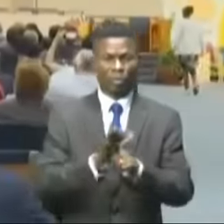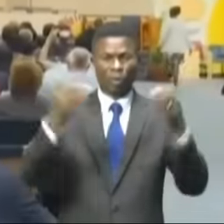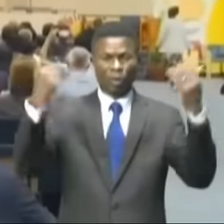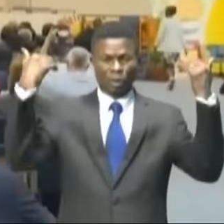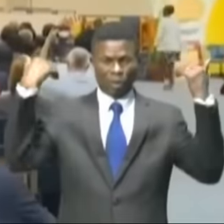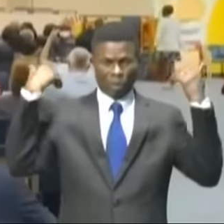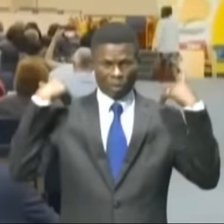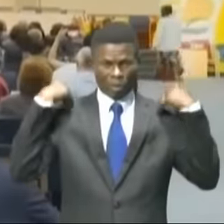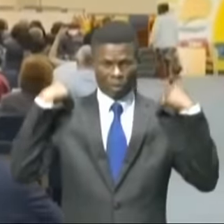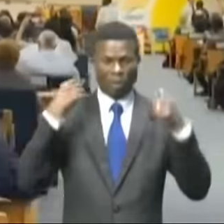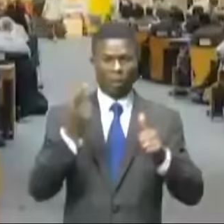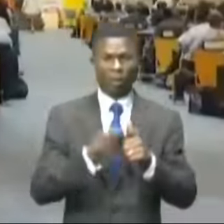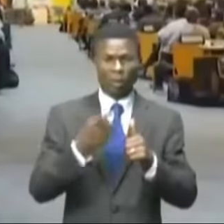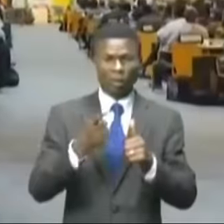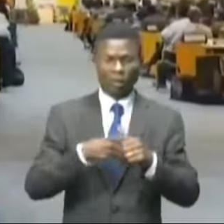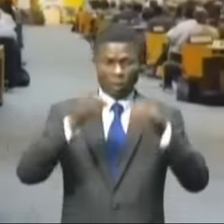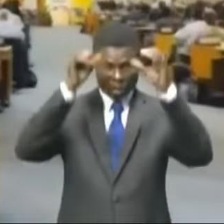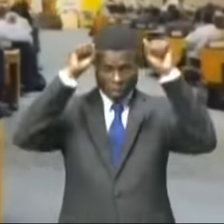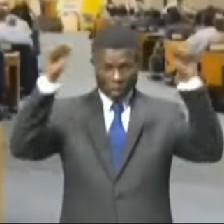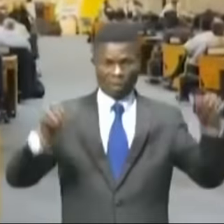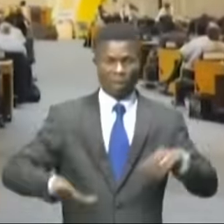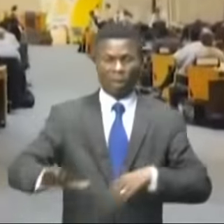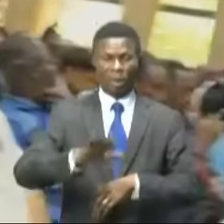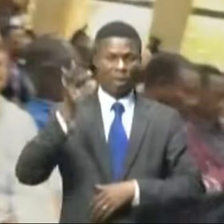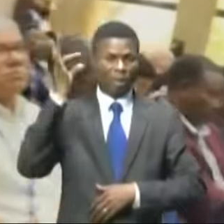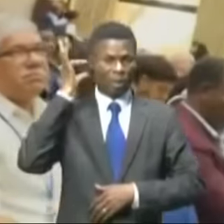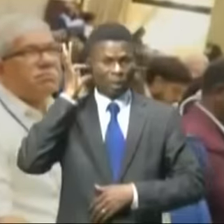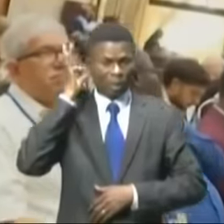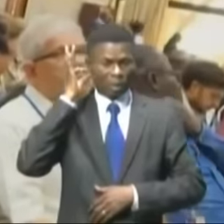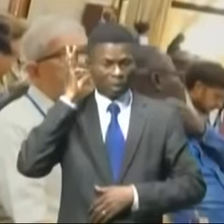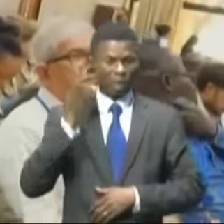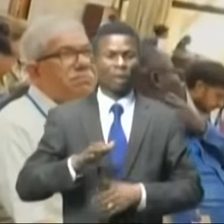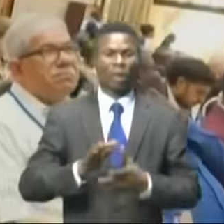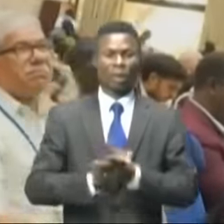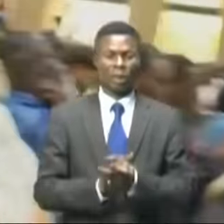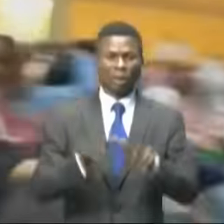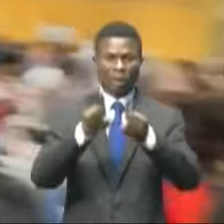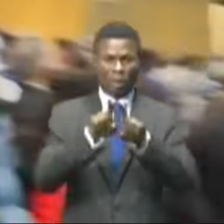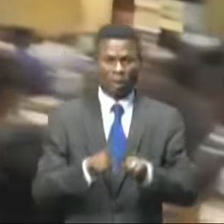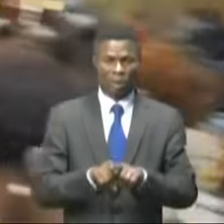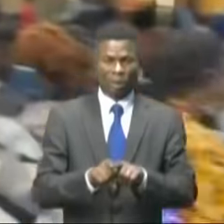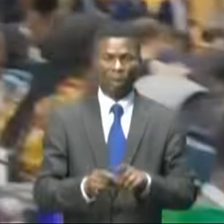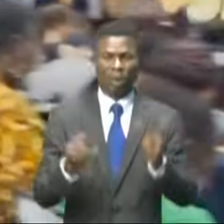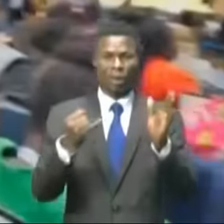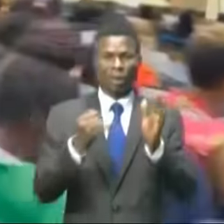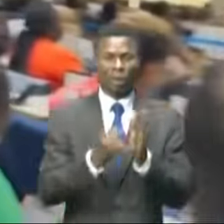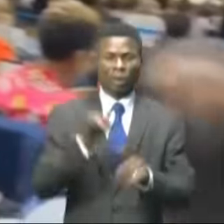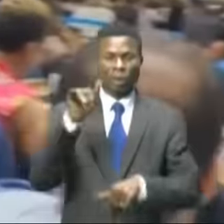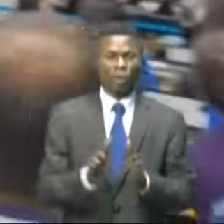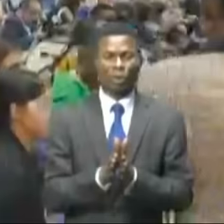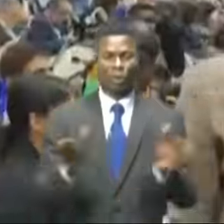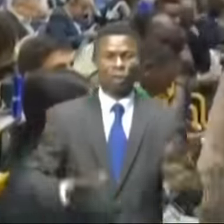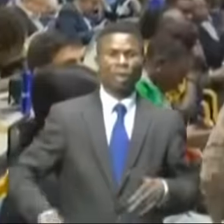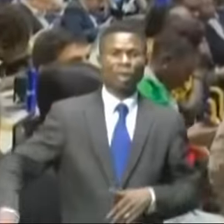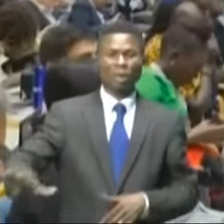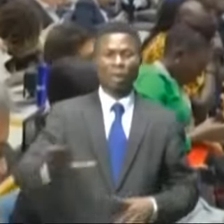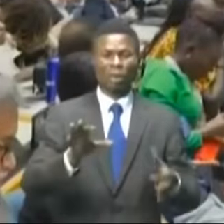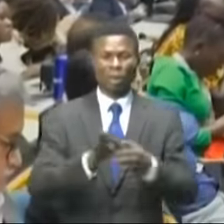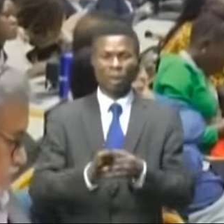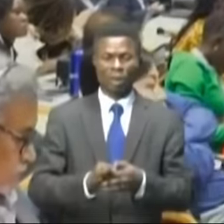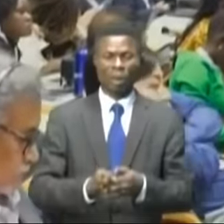personnalités, notamment le président kenyan William Ruto, et aussi le secrétaire général des Nations Unies,